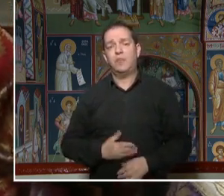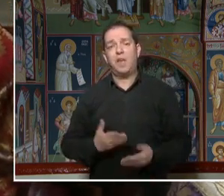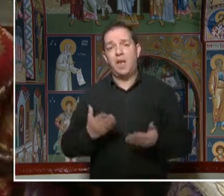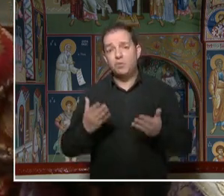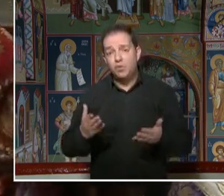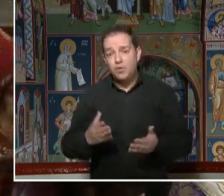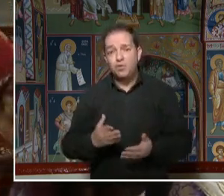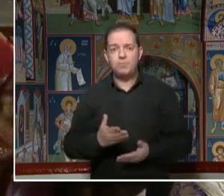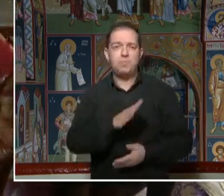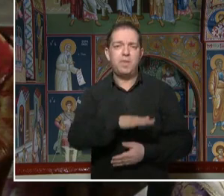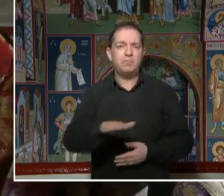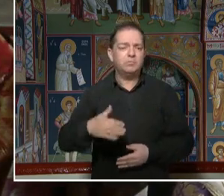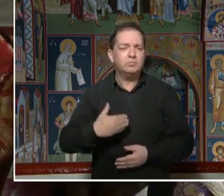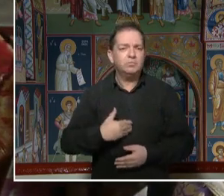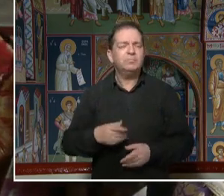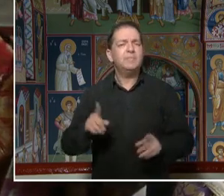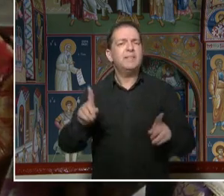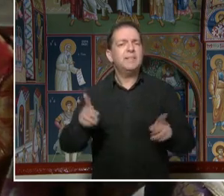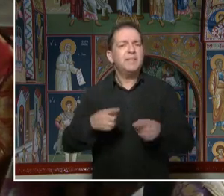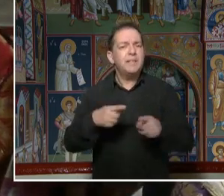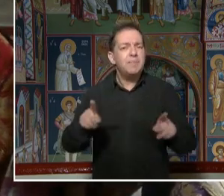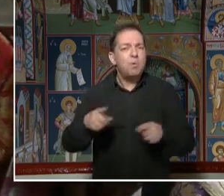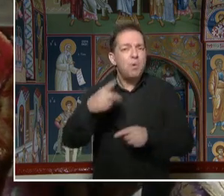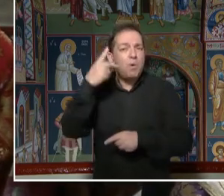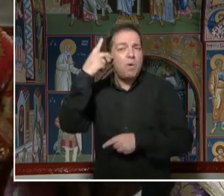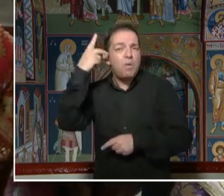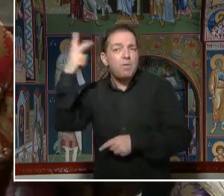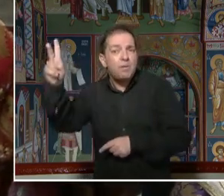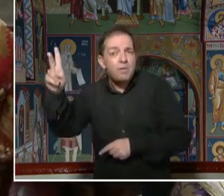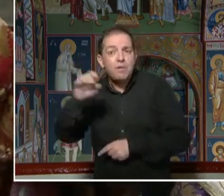ύμνον που έψαλα τον ακάθιστον ύμνον,